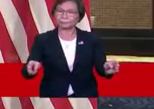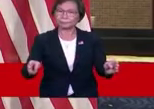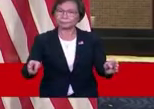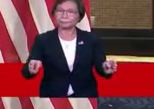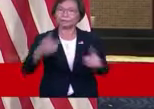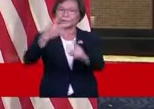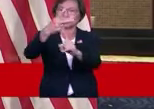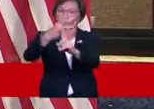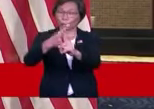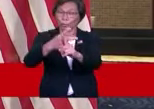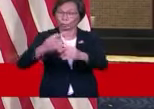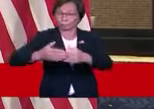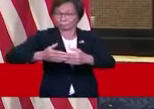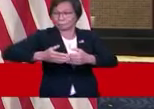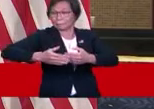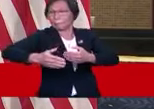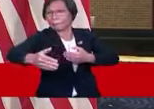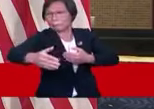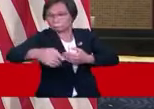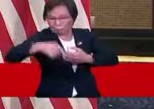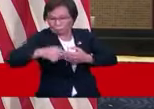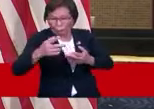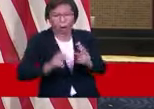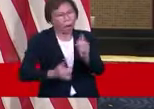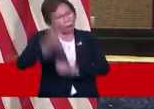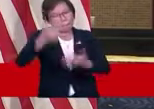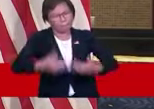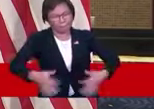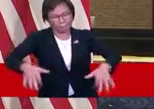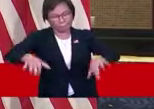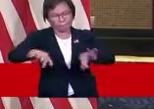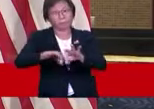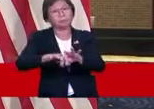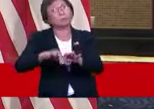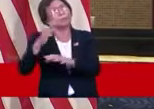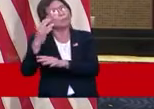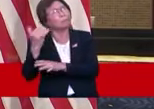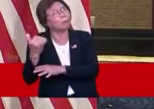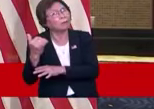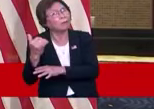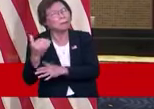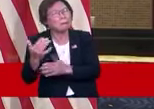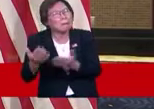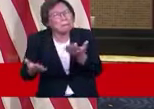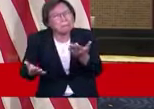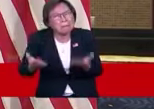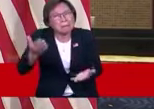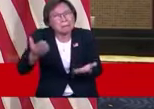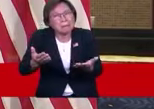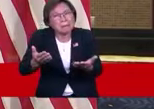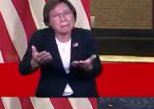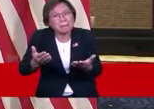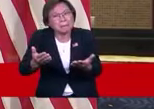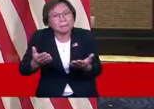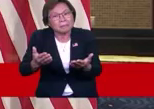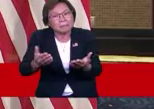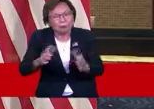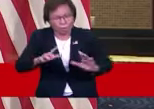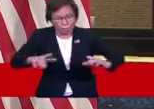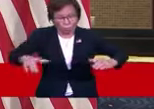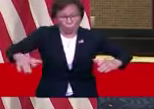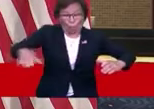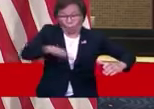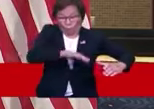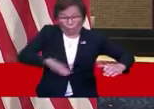Hai dua bulan kedepan itu adalah amat penting Hai karena dijangkau mencapai immunity